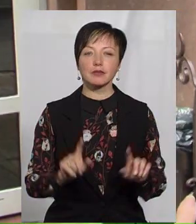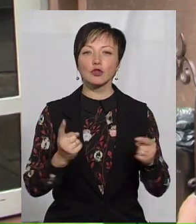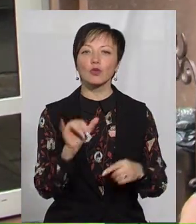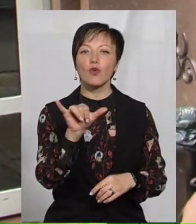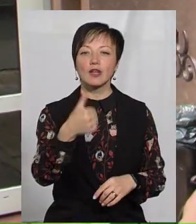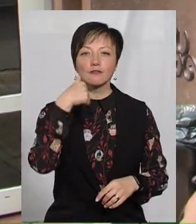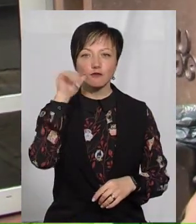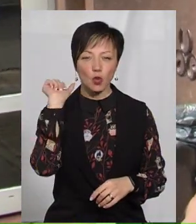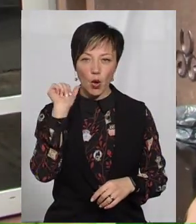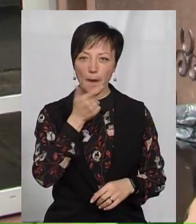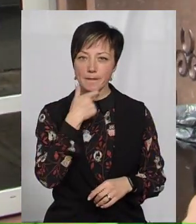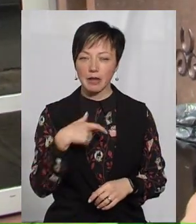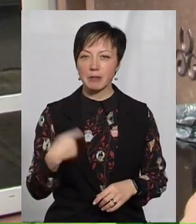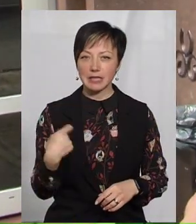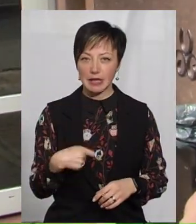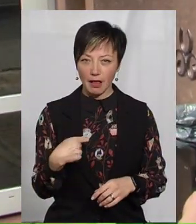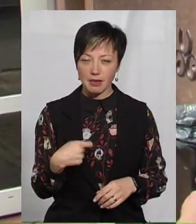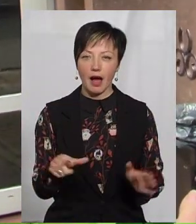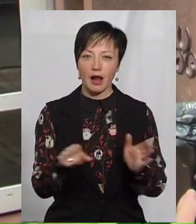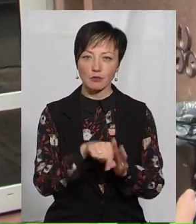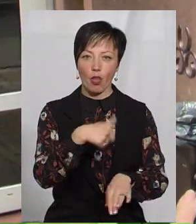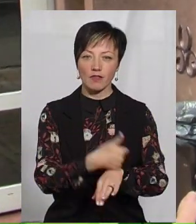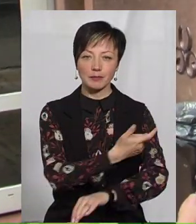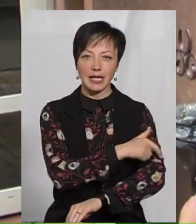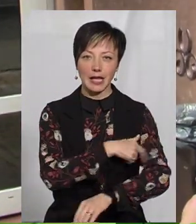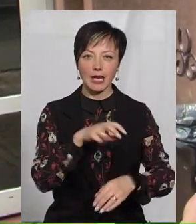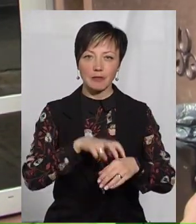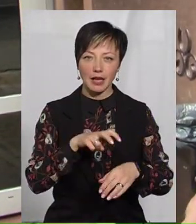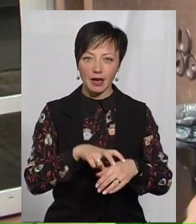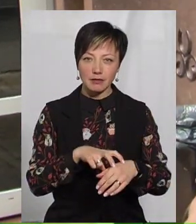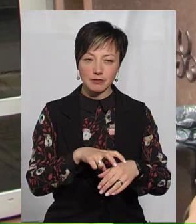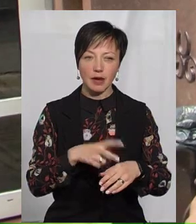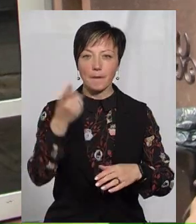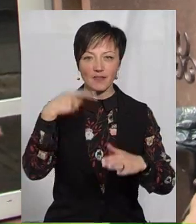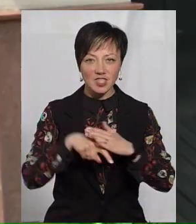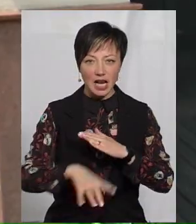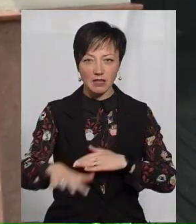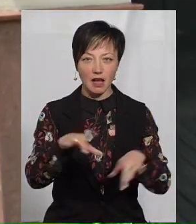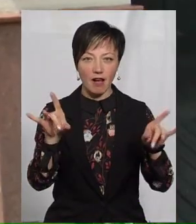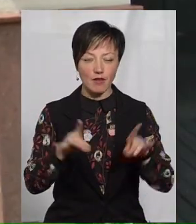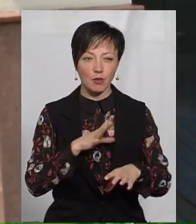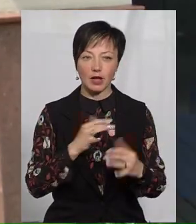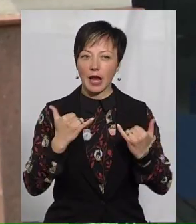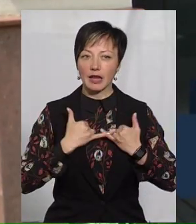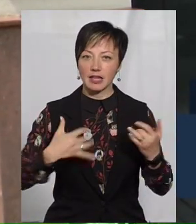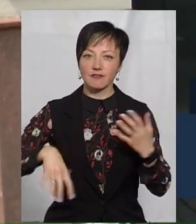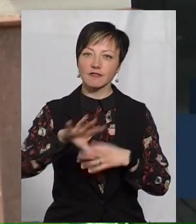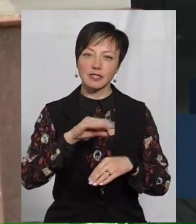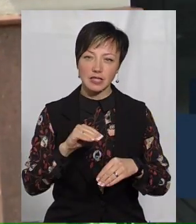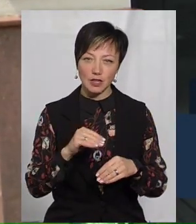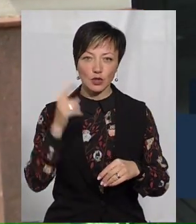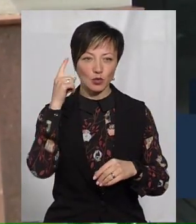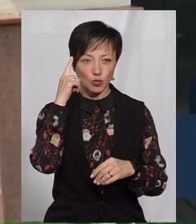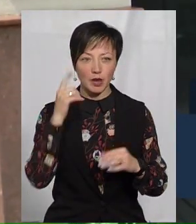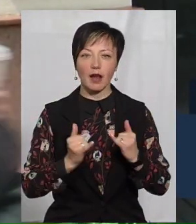пан президент разом з мером і санітарним лікарем колихав у серединка? По-перше, для нас усіх, я